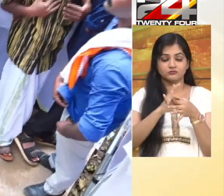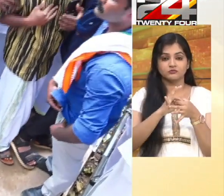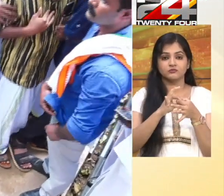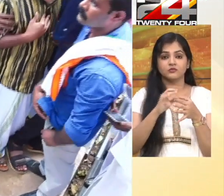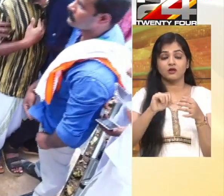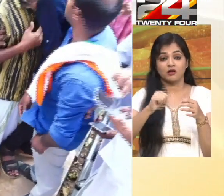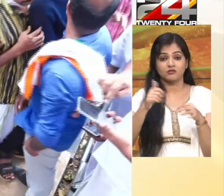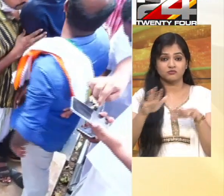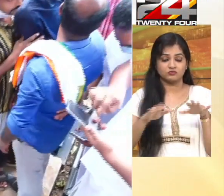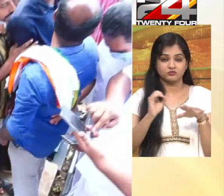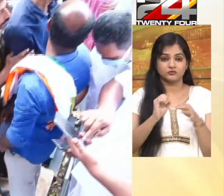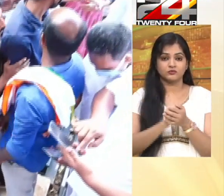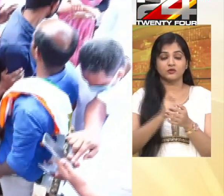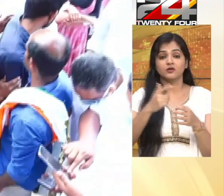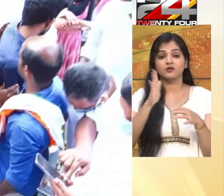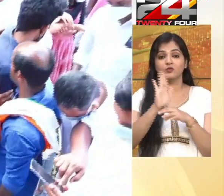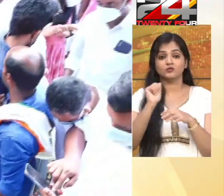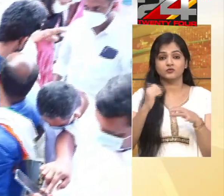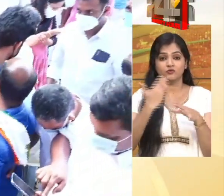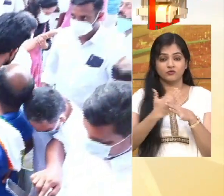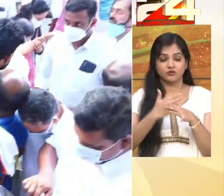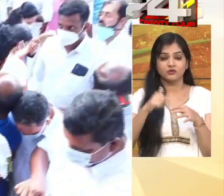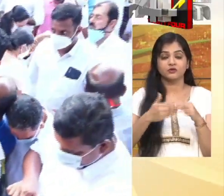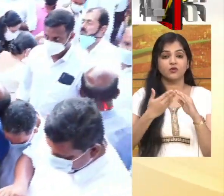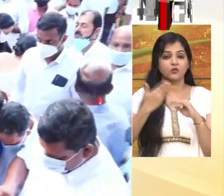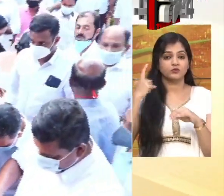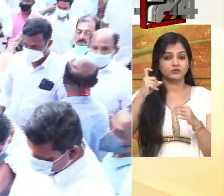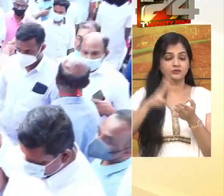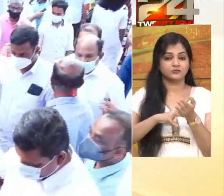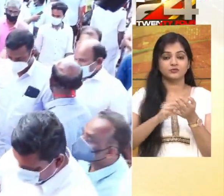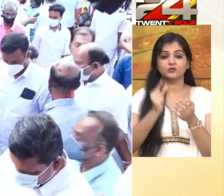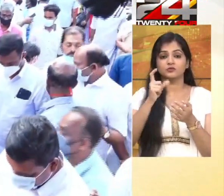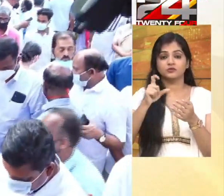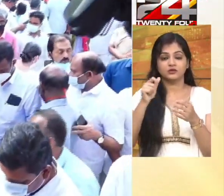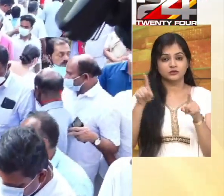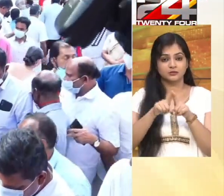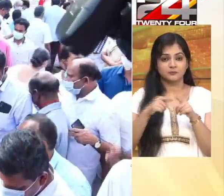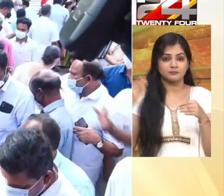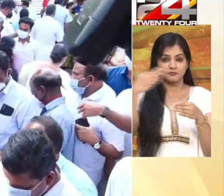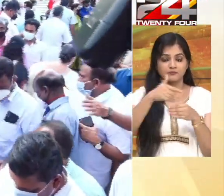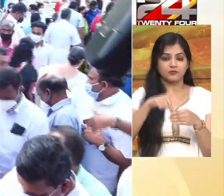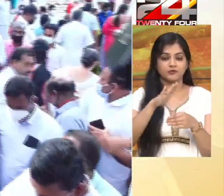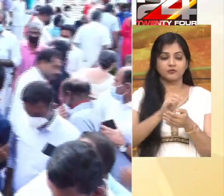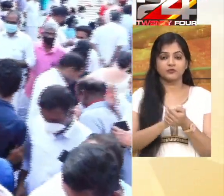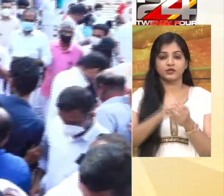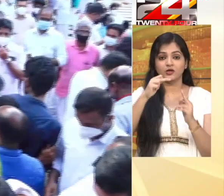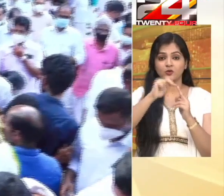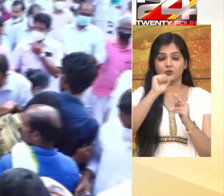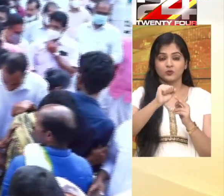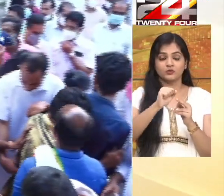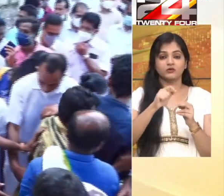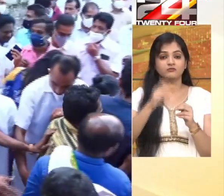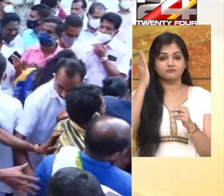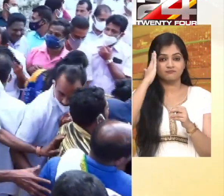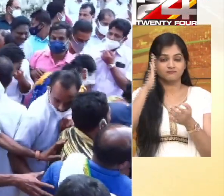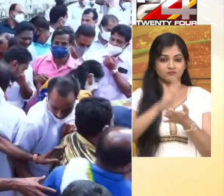പക്ഷേ പ്രവർത്തകരെല്ലാവരും തന്നെ എത്തിയിട്ടുണ്ട്. മുഖ്യമന്ത്രി ഉമ്മൻചാണ്ടി ഉൾപ്പെടെയുള്ള ആളുകൾ എത്തിയിരുന്നു. അല്പസമയത്തിനകം തന്നെ ഇടുക്കിയിൽ ഈ പി ടി തോമസിന്റെ